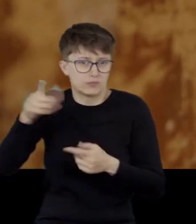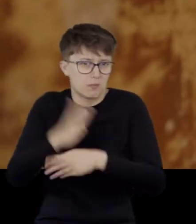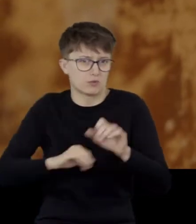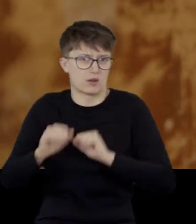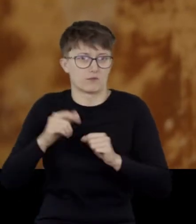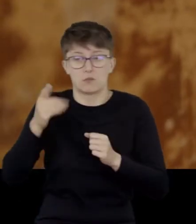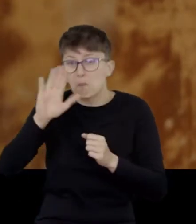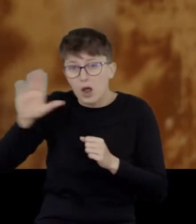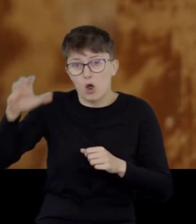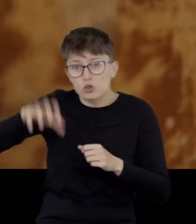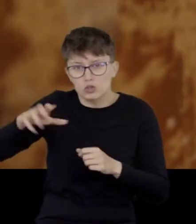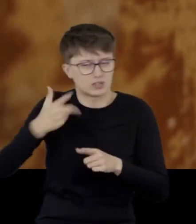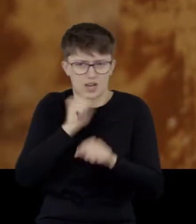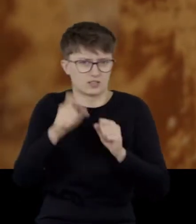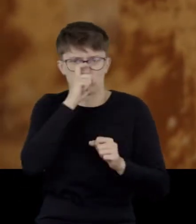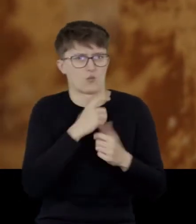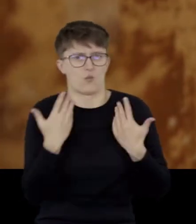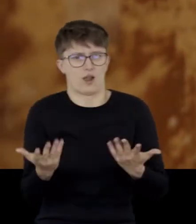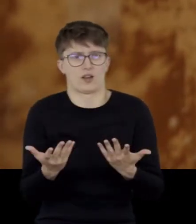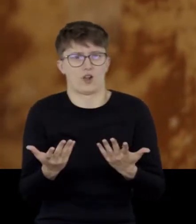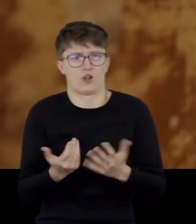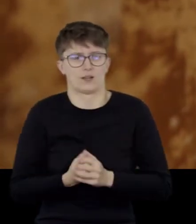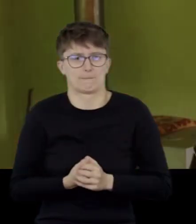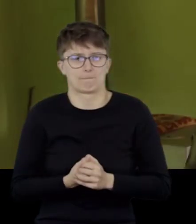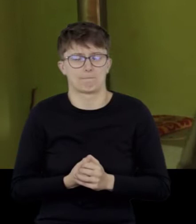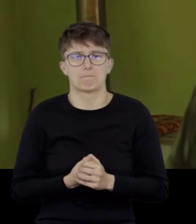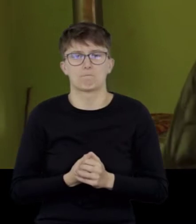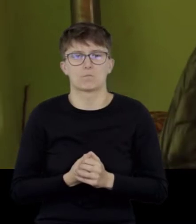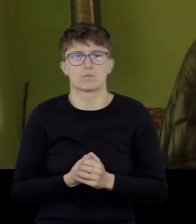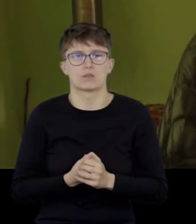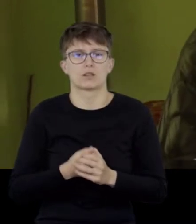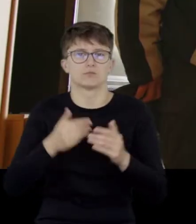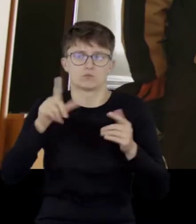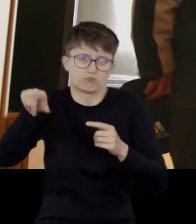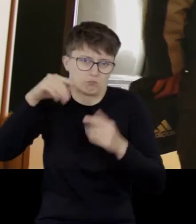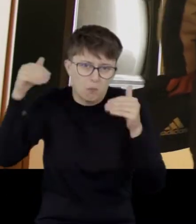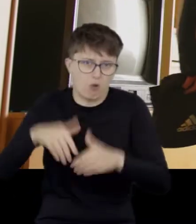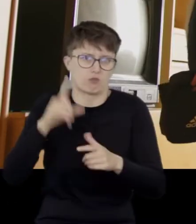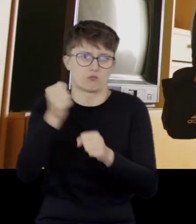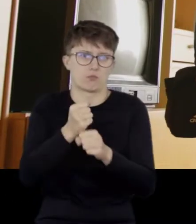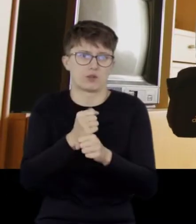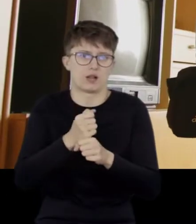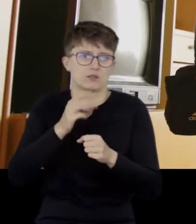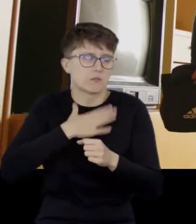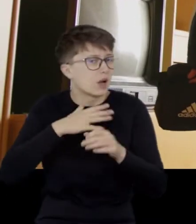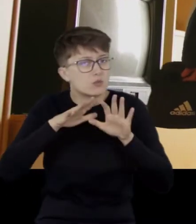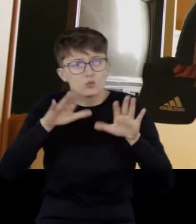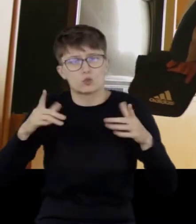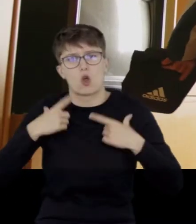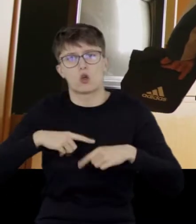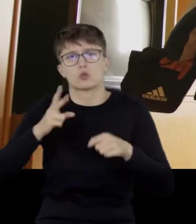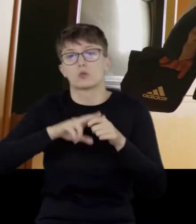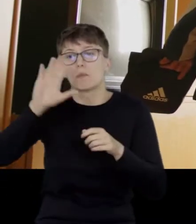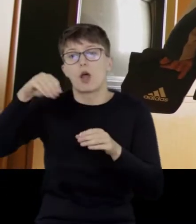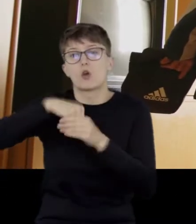osiągnąć. Czyli to, że posiadają orzeczenie, to nie jest nic złego, że mogą iść do pracy. Mamy tutaj sporo